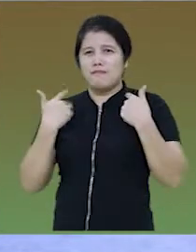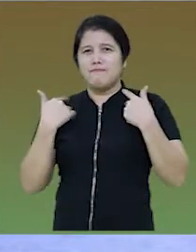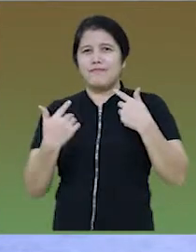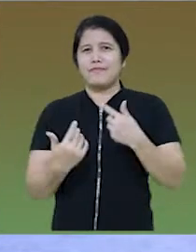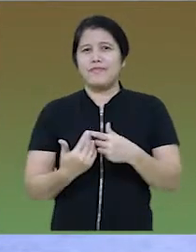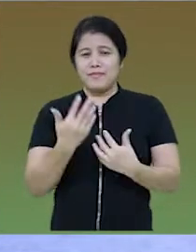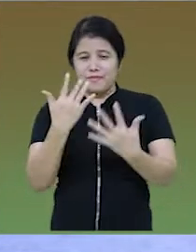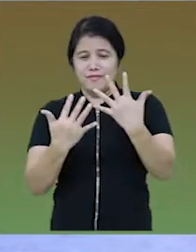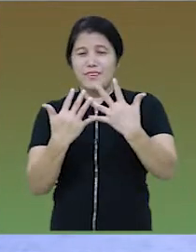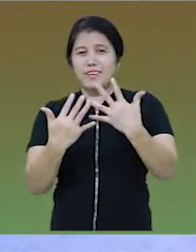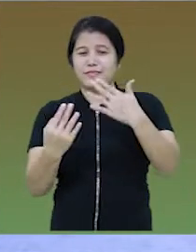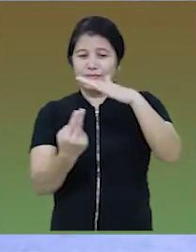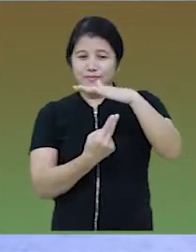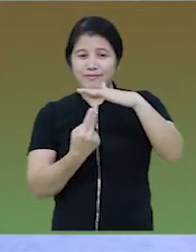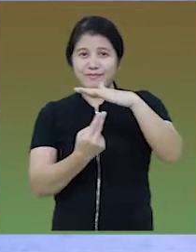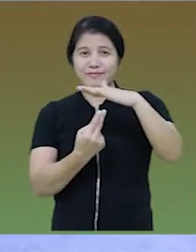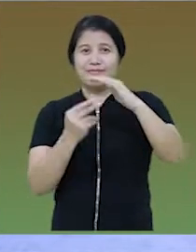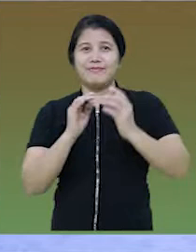nito.